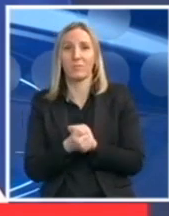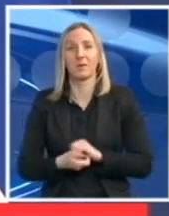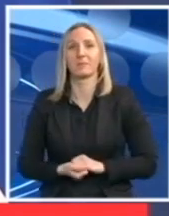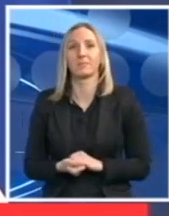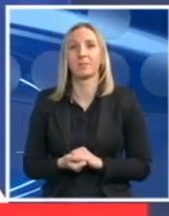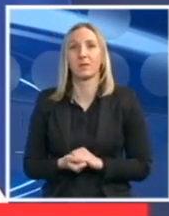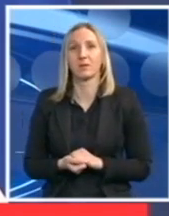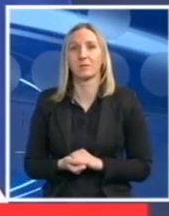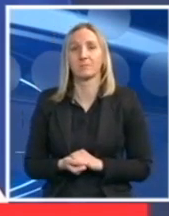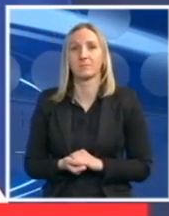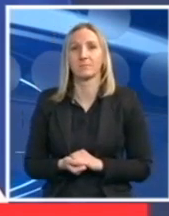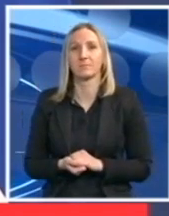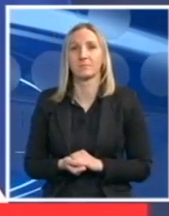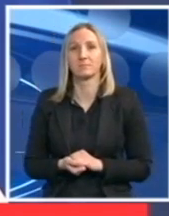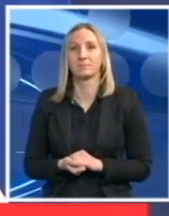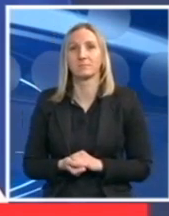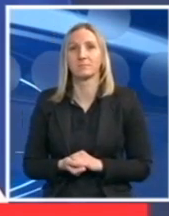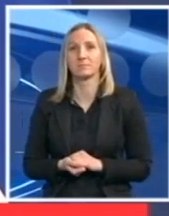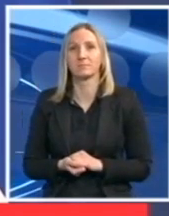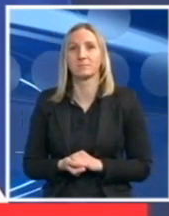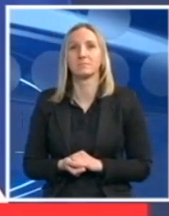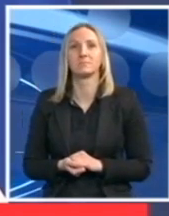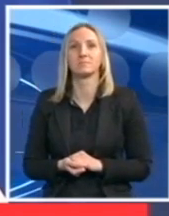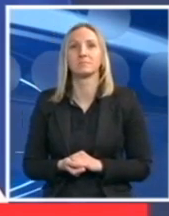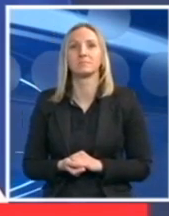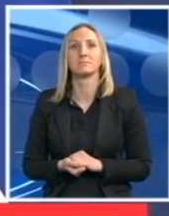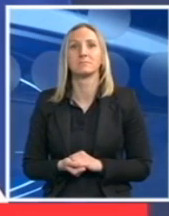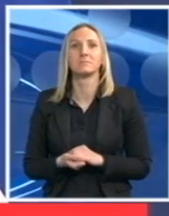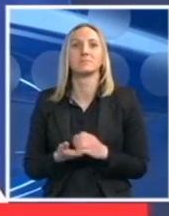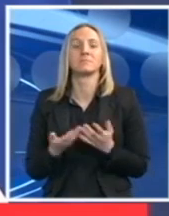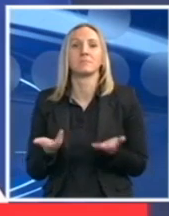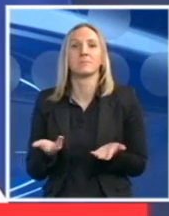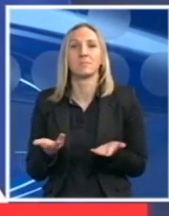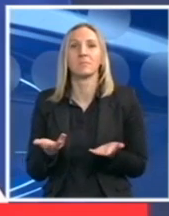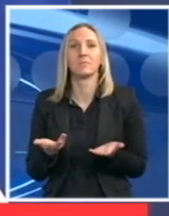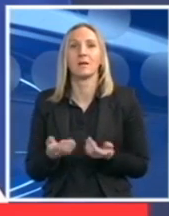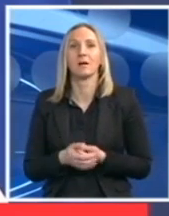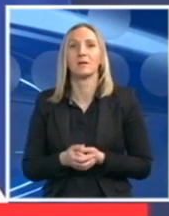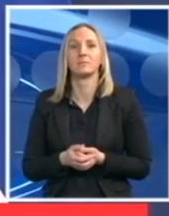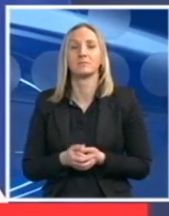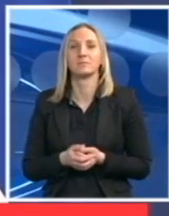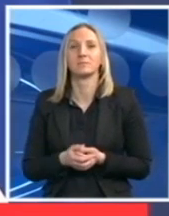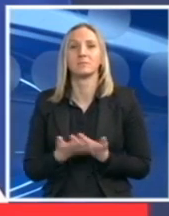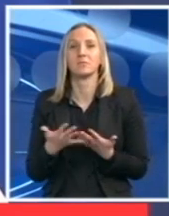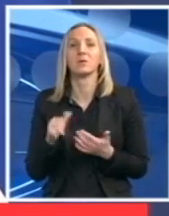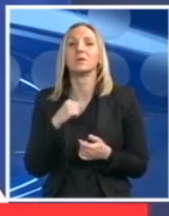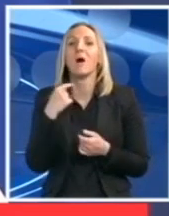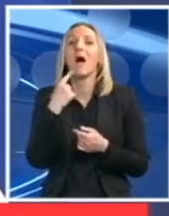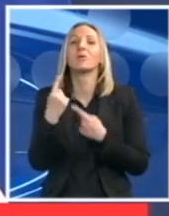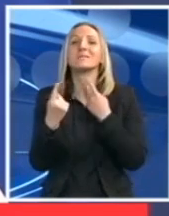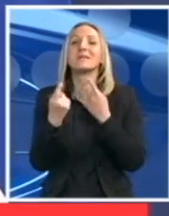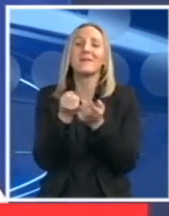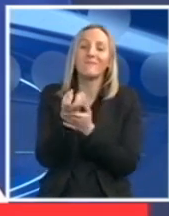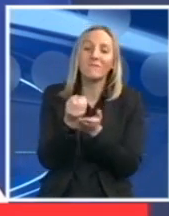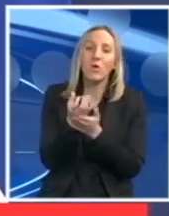borbi. Međutim, to je samo pod onim uslovima ukoliko se informacije